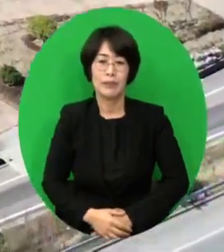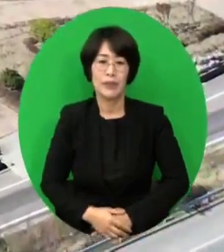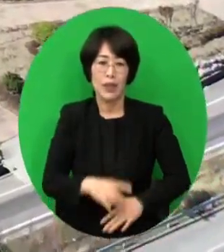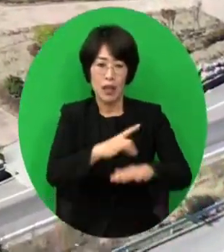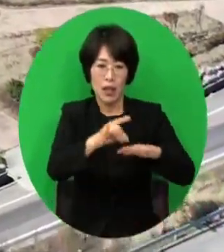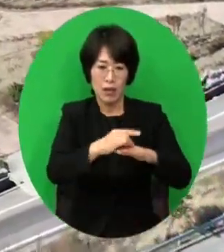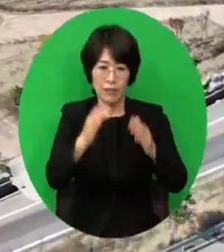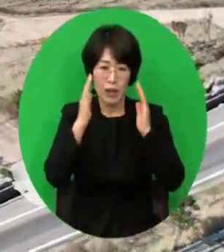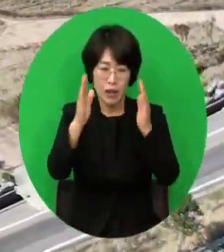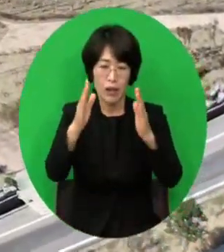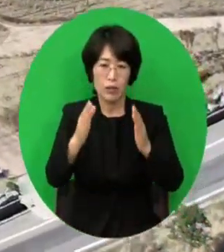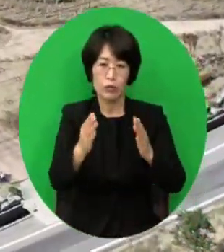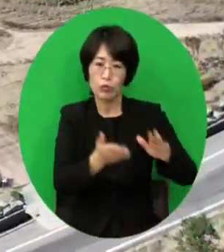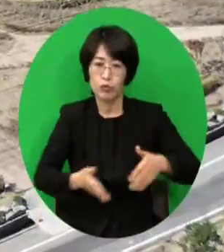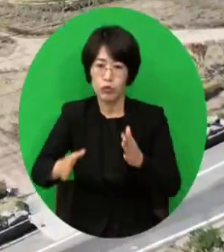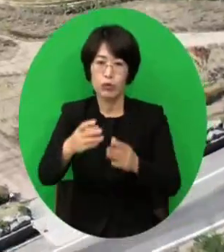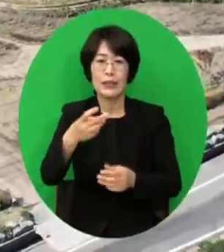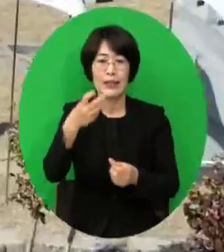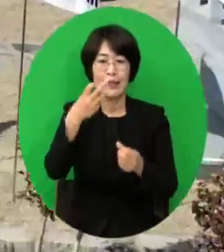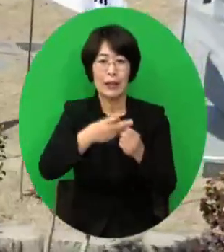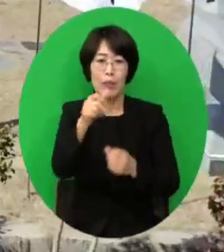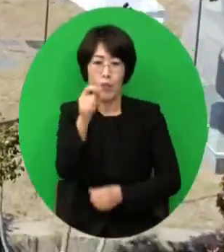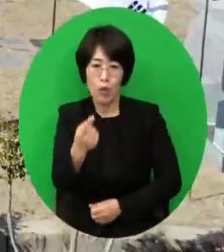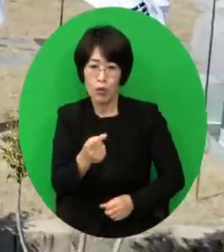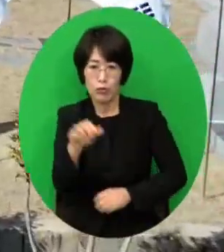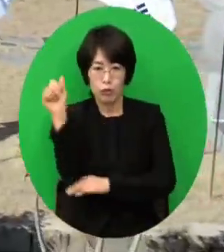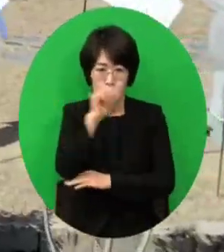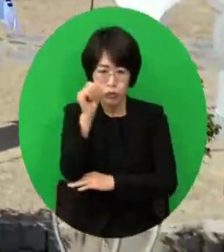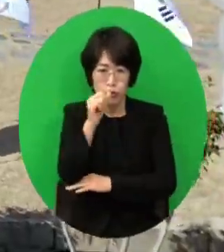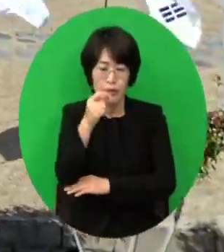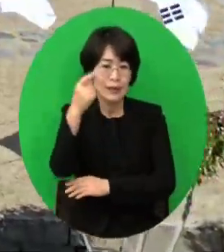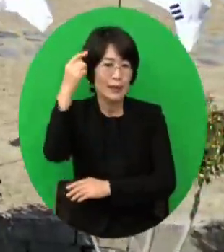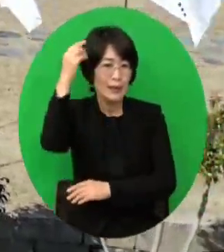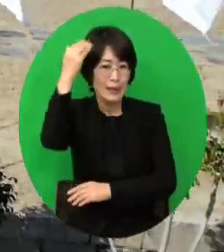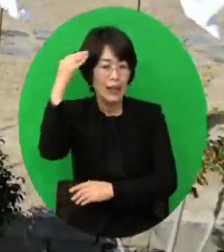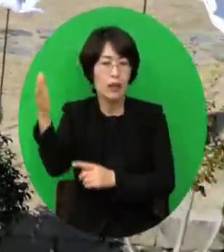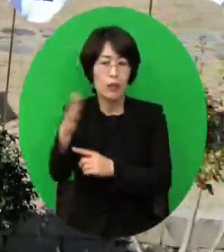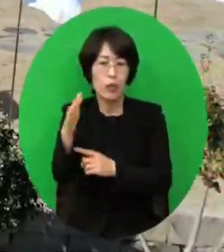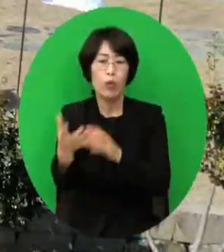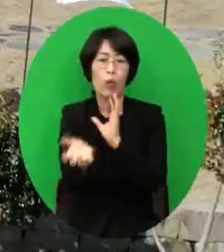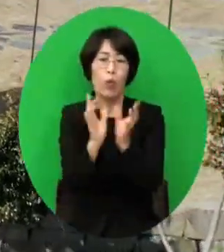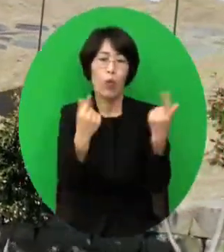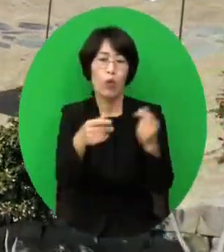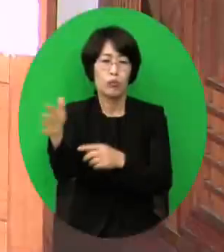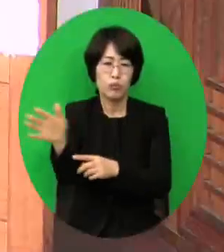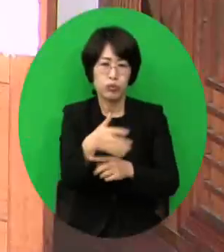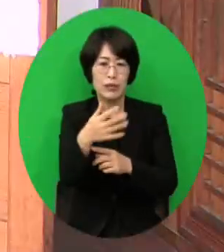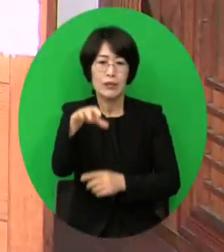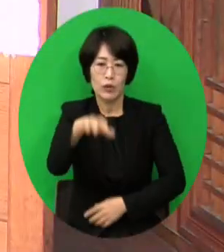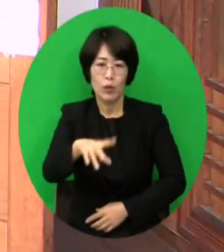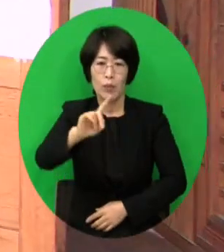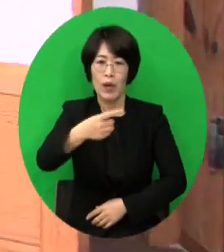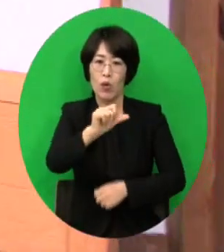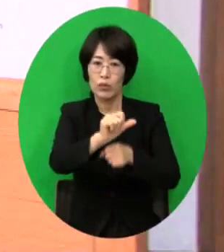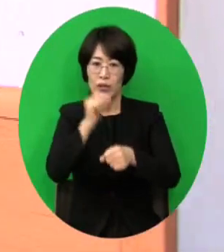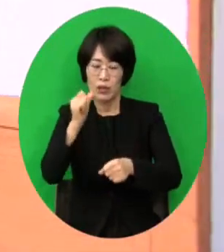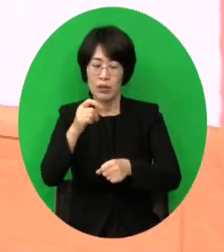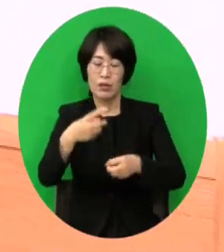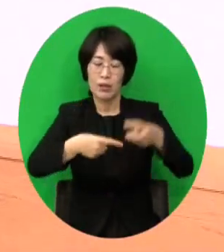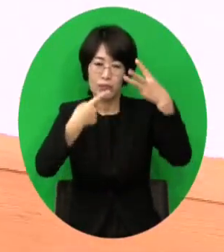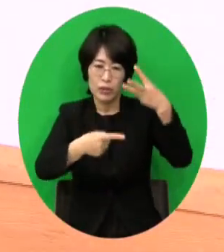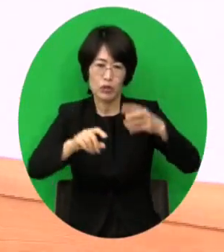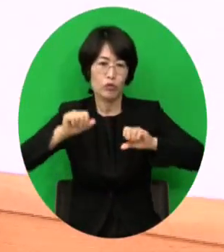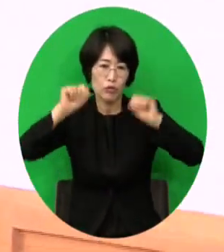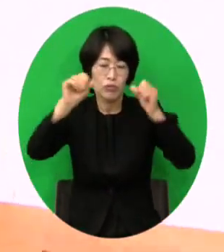해남의 방향으로 국도 13호선을 달리다 보면 태극기가 꽃처럼 휘날리는 곳이 있습니다. 105년 전 3.1운동